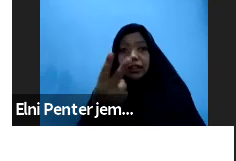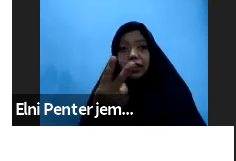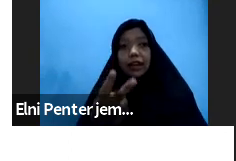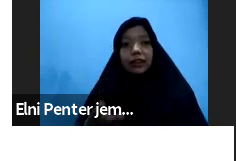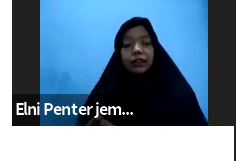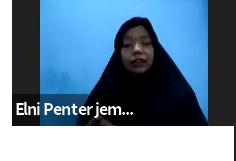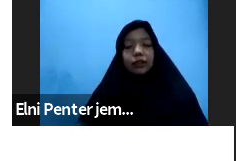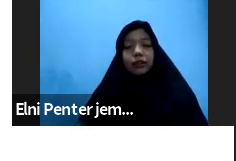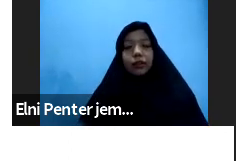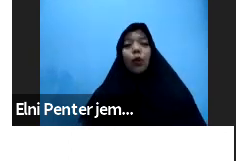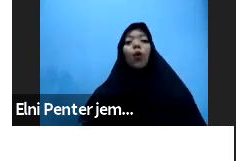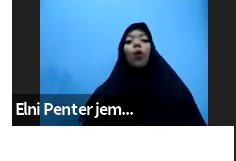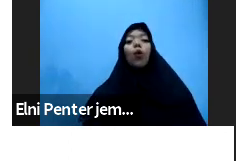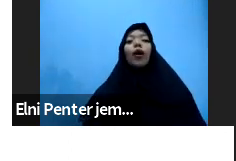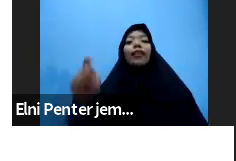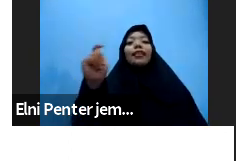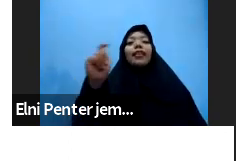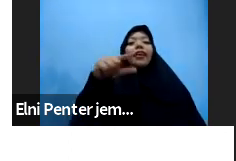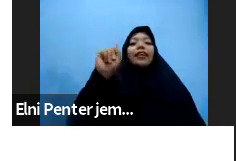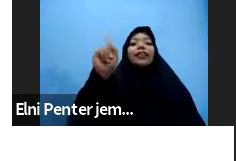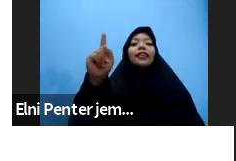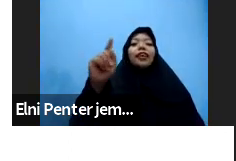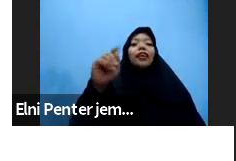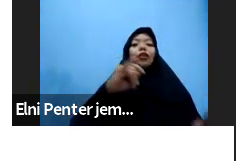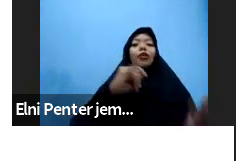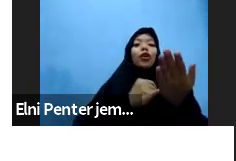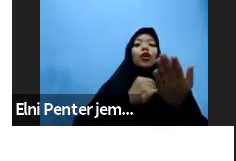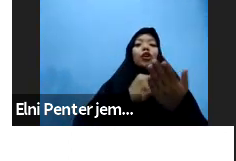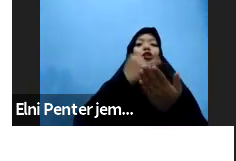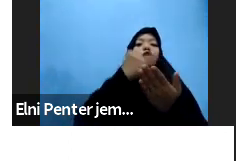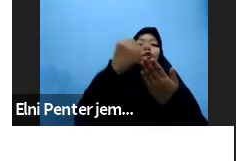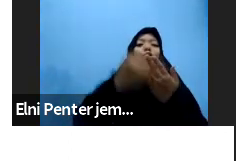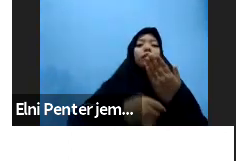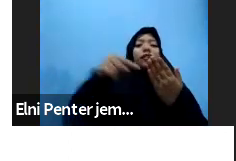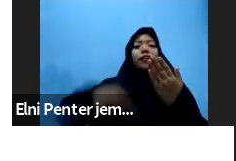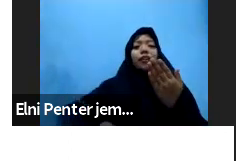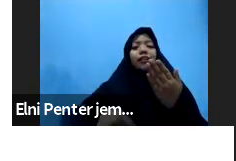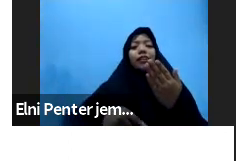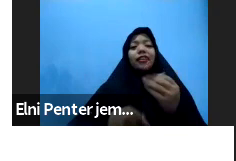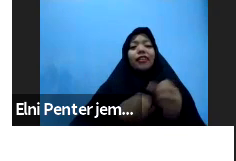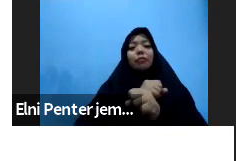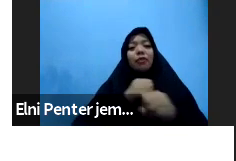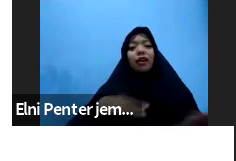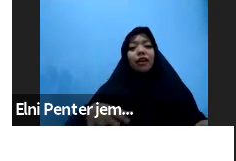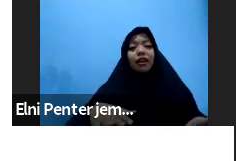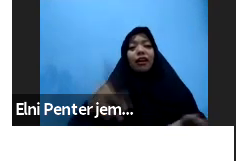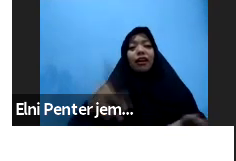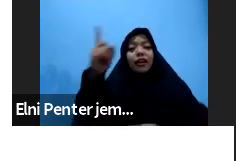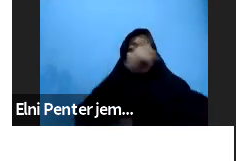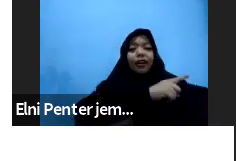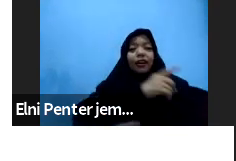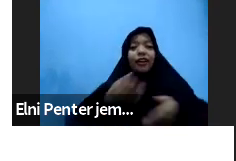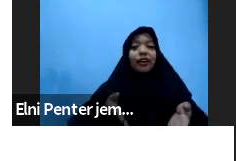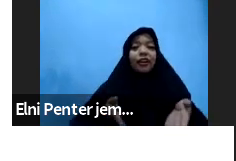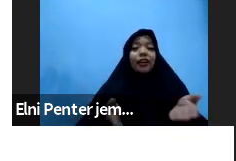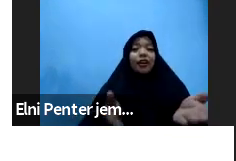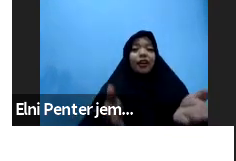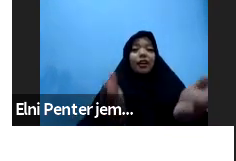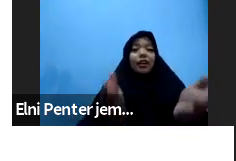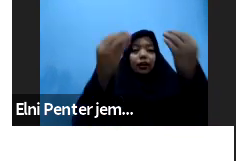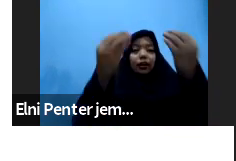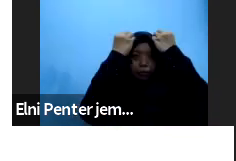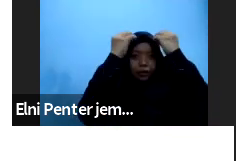tanggal 1juni ini hari lahirnya Pancasila pada seperti itu Oh tanggal ini ternyata